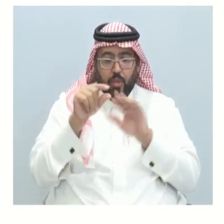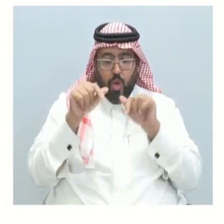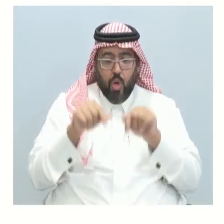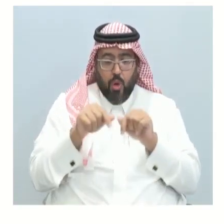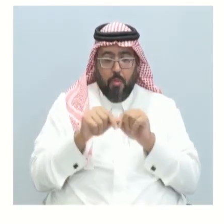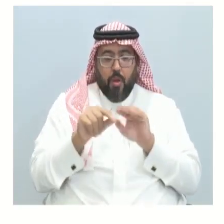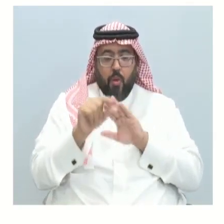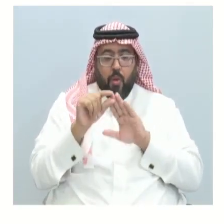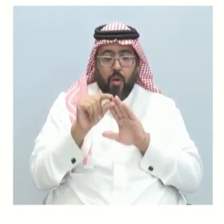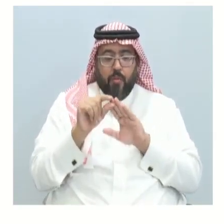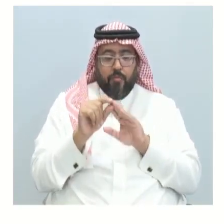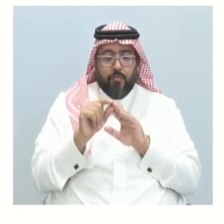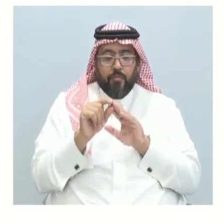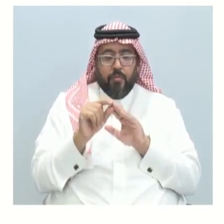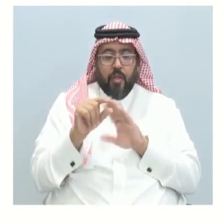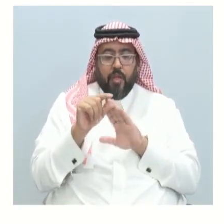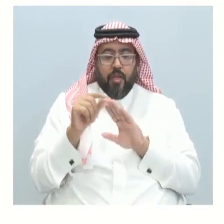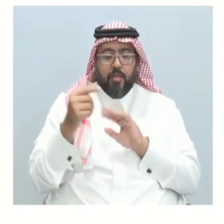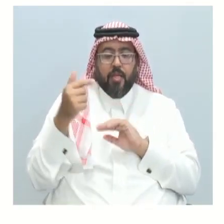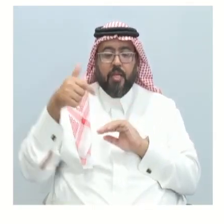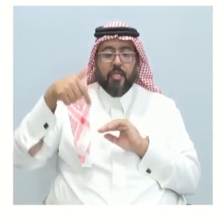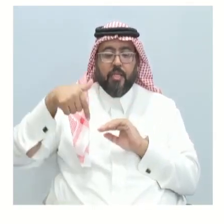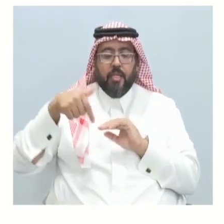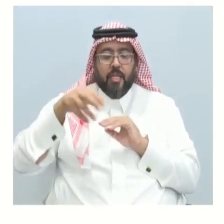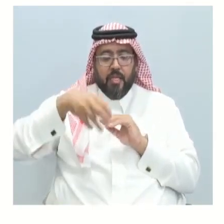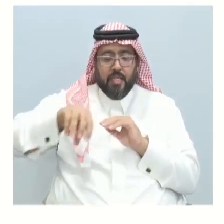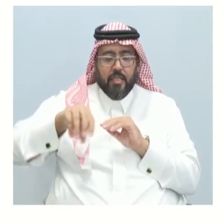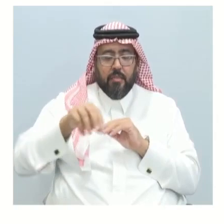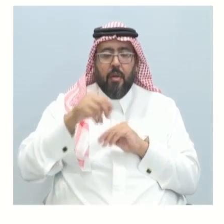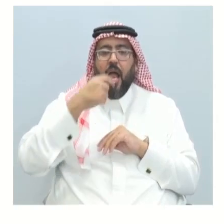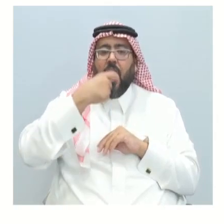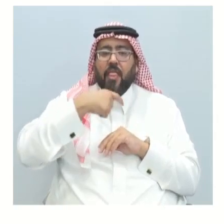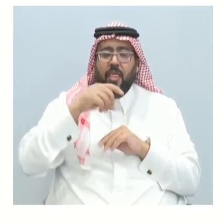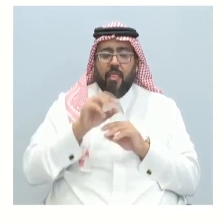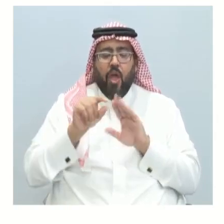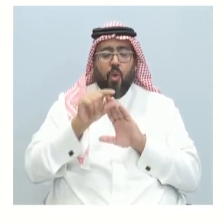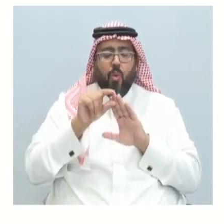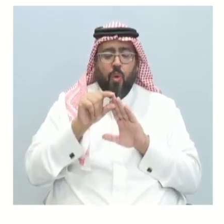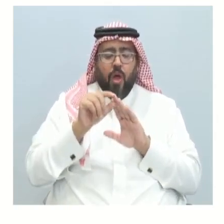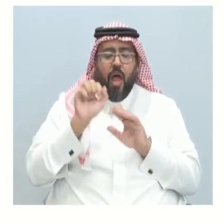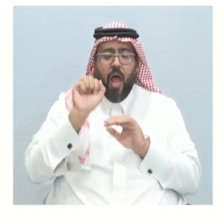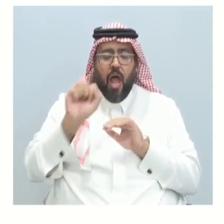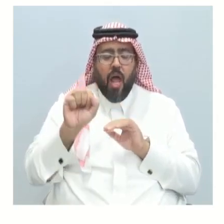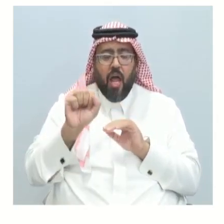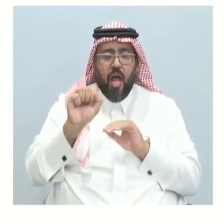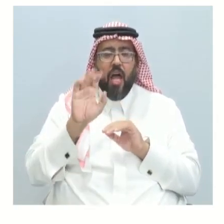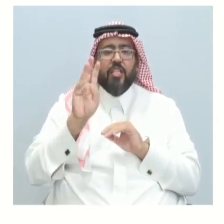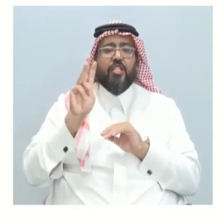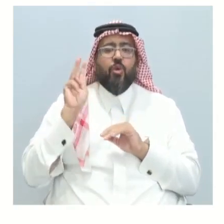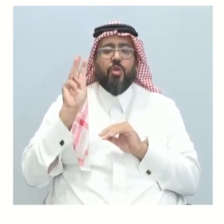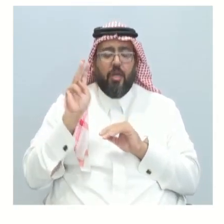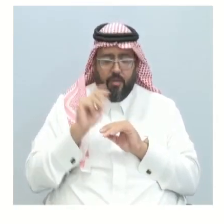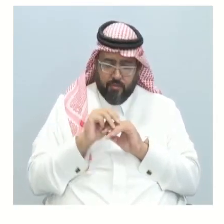اليوم بعنوان الدرس السادس في قسم الحديث وهو بعنوان حقوق الزوجه وهو